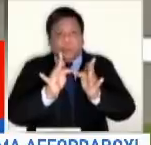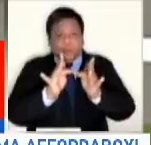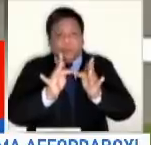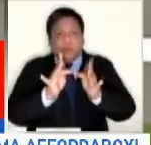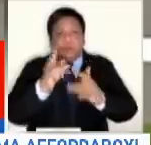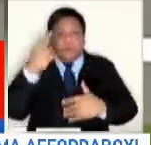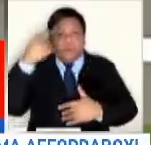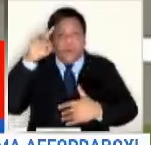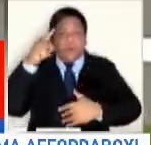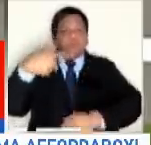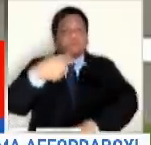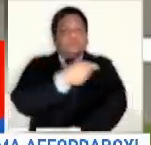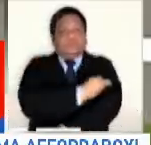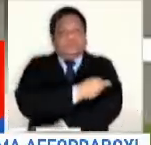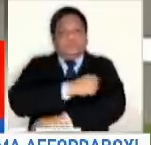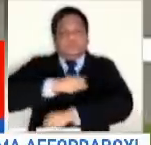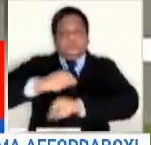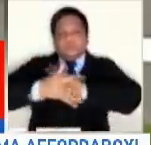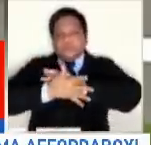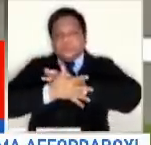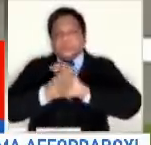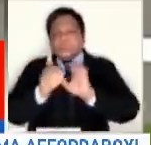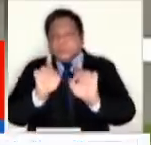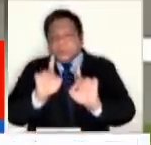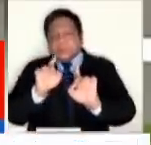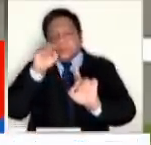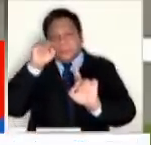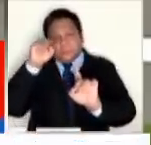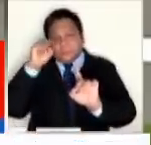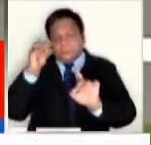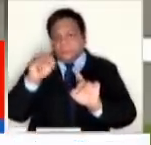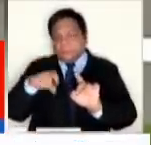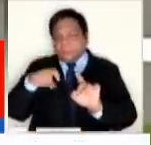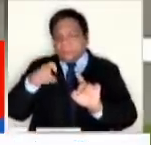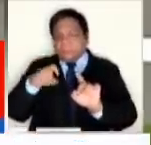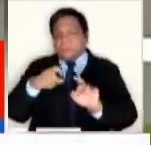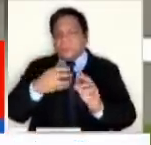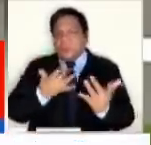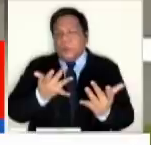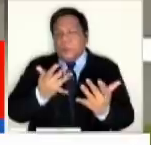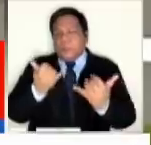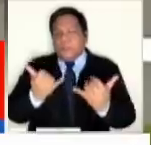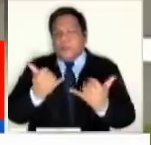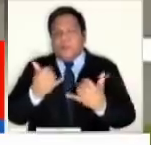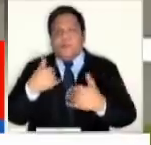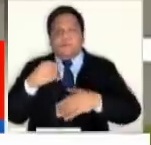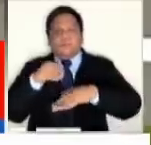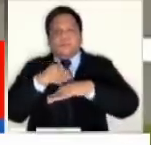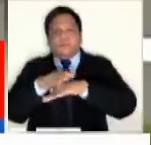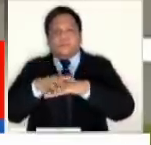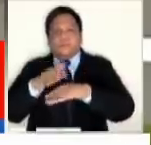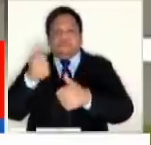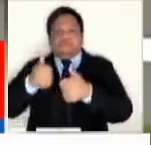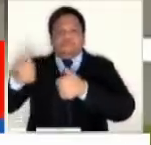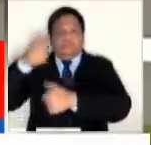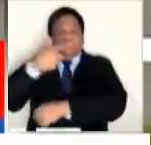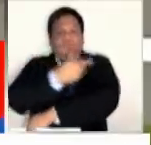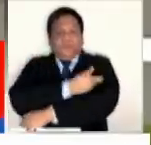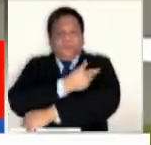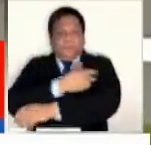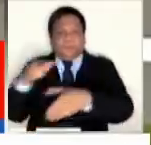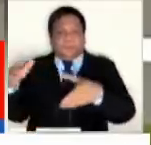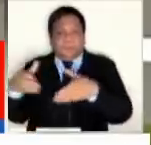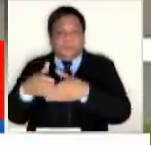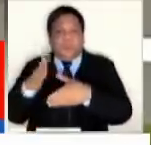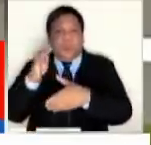COVID-19, pero kailangan munang maghintay sa ngayon base sa abiso ng Vaccine Advisory Board na ititigil